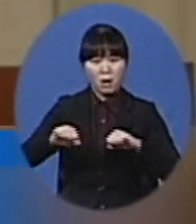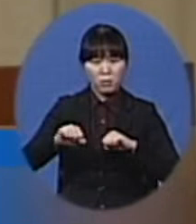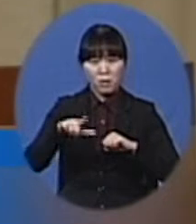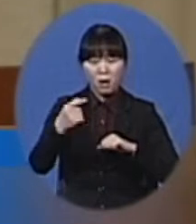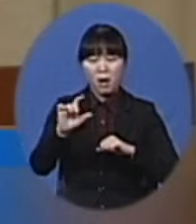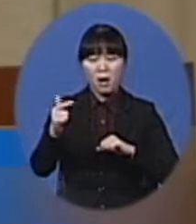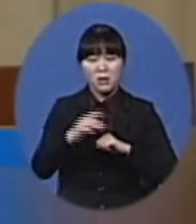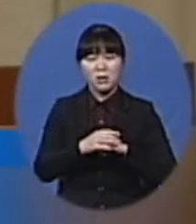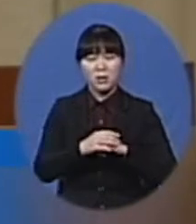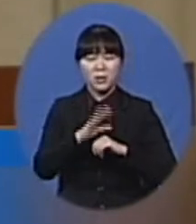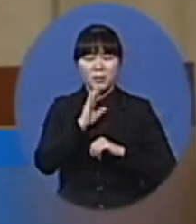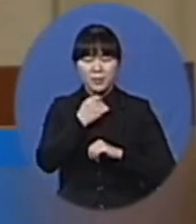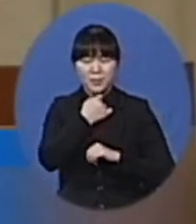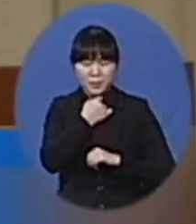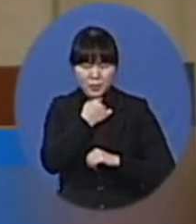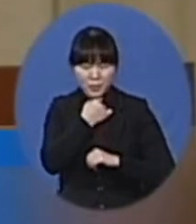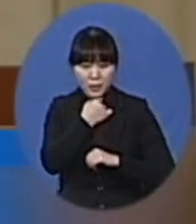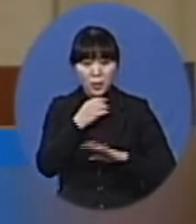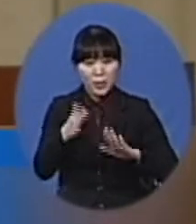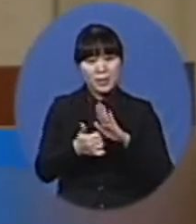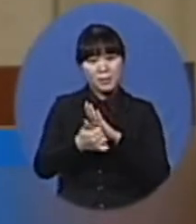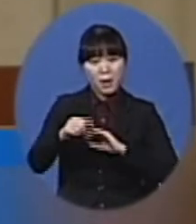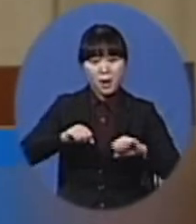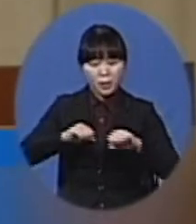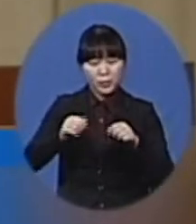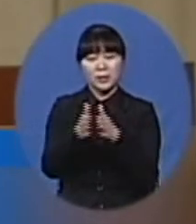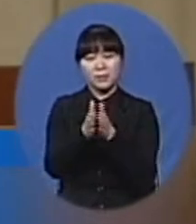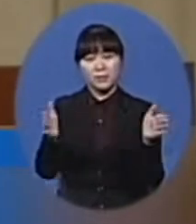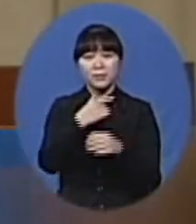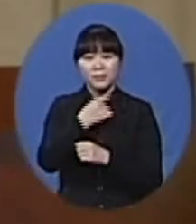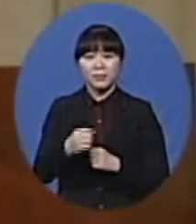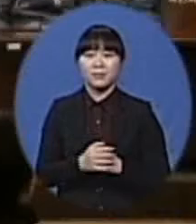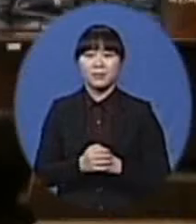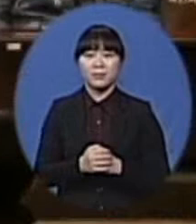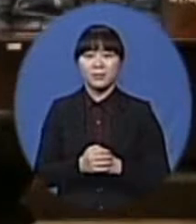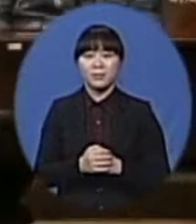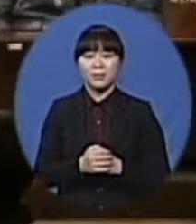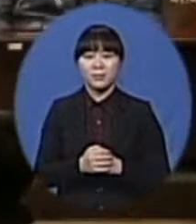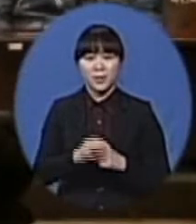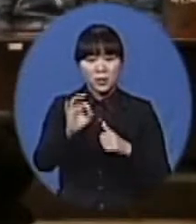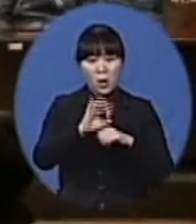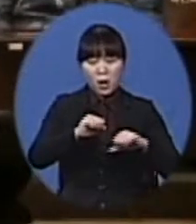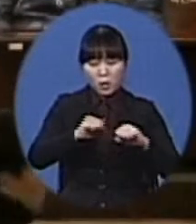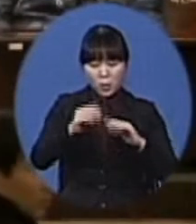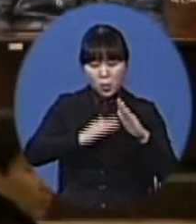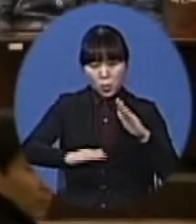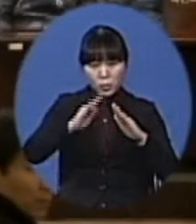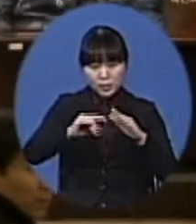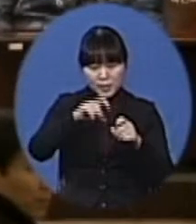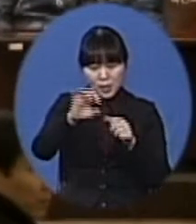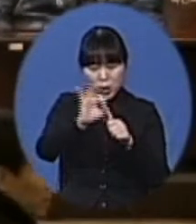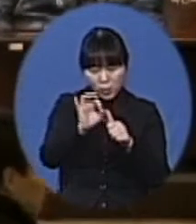않기를 간절히 바라는 마음으로 이 희망의 행동을 시작하려고 합니다. 연금행동은 공적연금